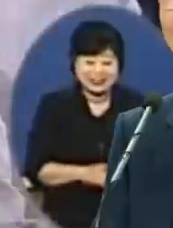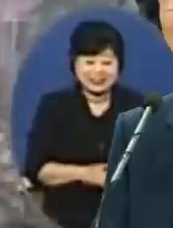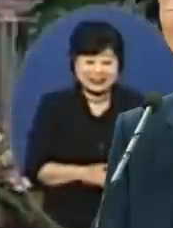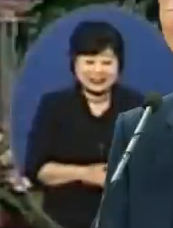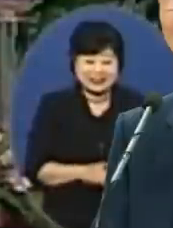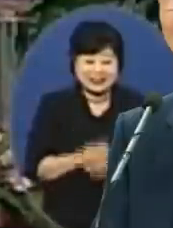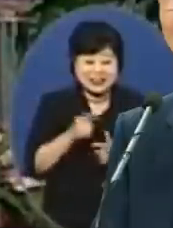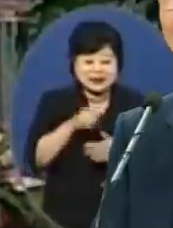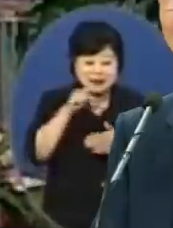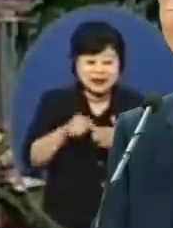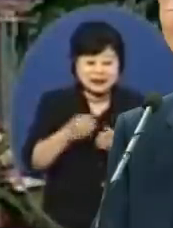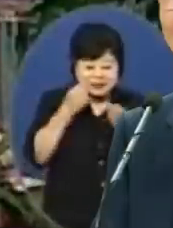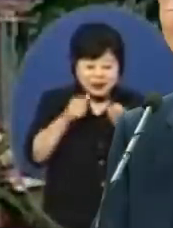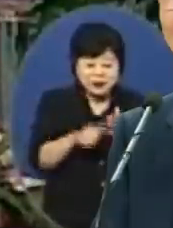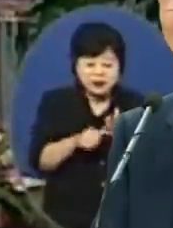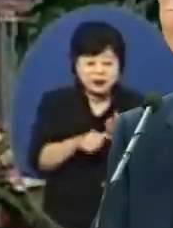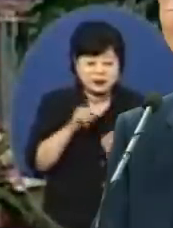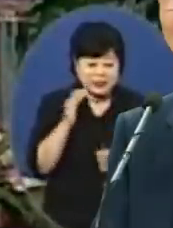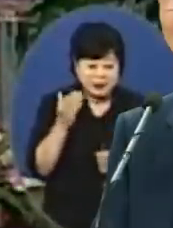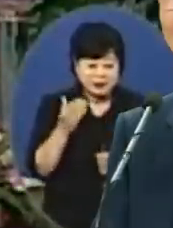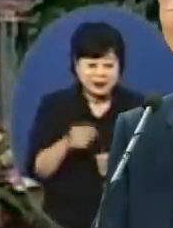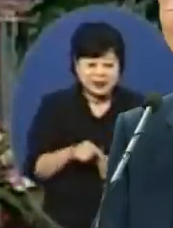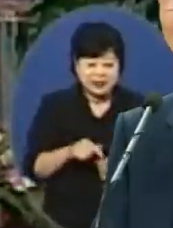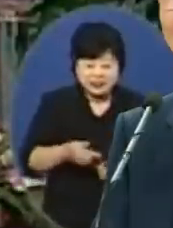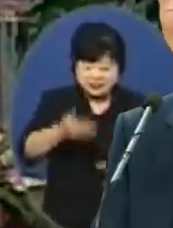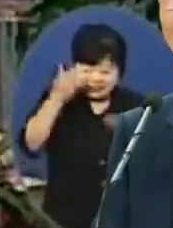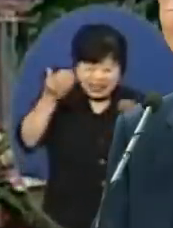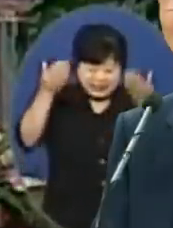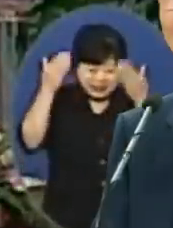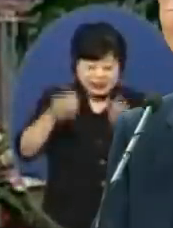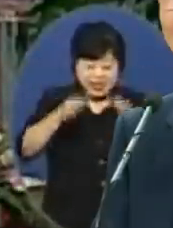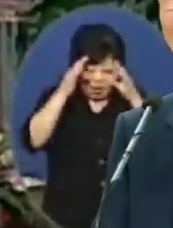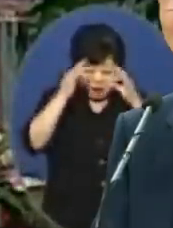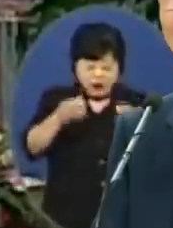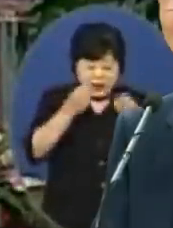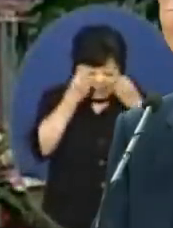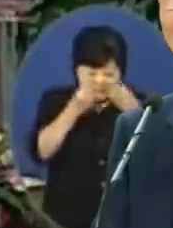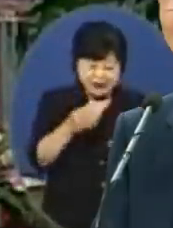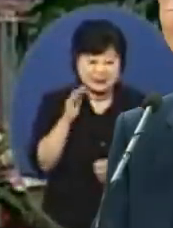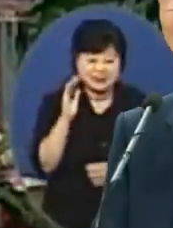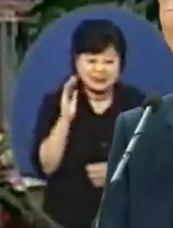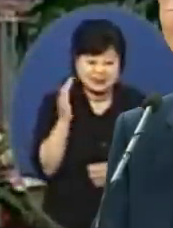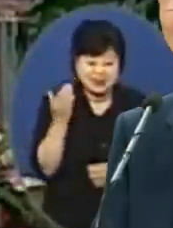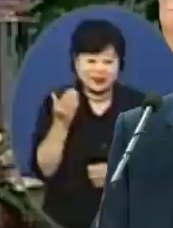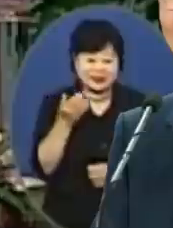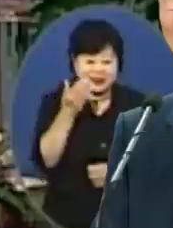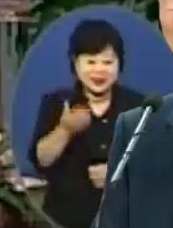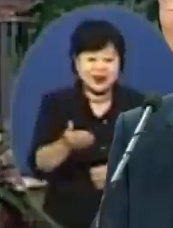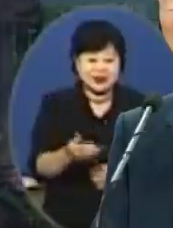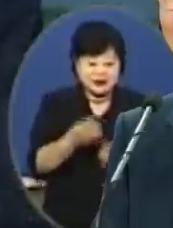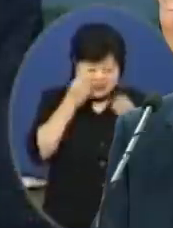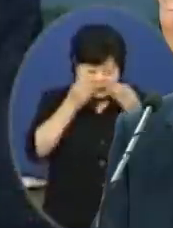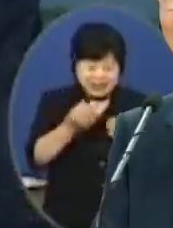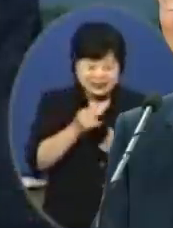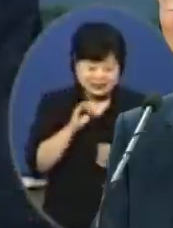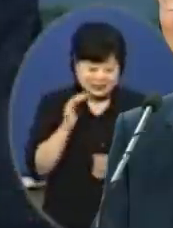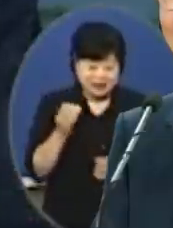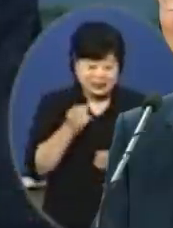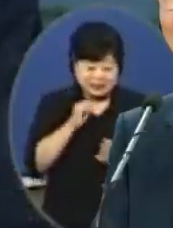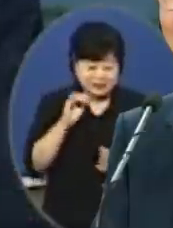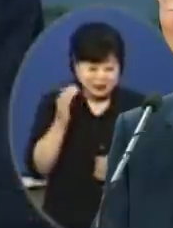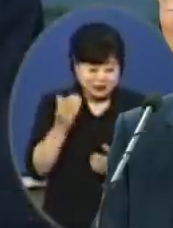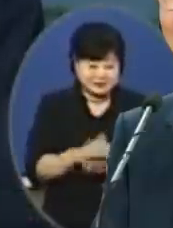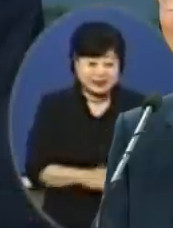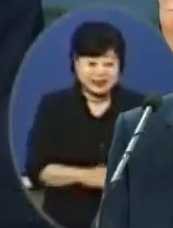누구든지 그리스도 안에 있으면 새로운 피조물이라 이젠 것은 지나갔으니 보라 새 것이 되었도다. 여러분은 다 새 것이 되어 새 사람이